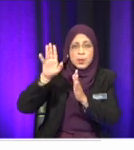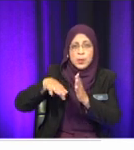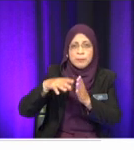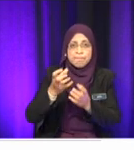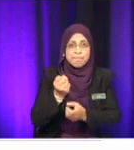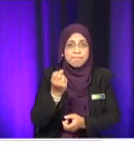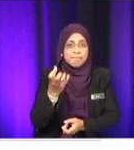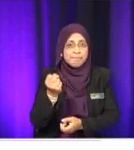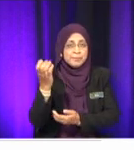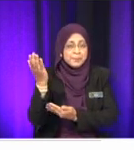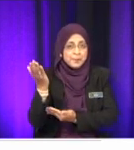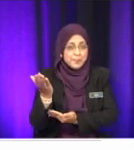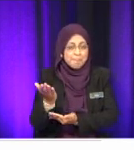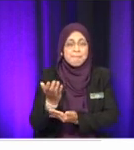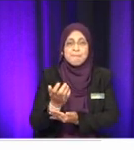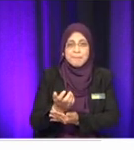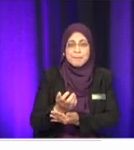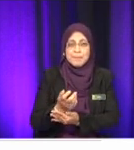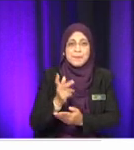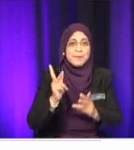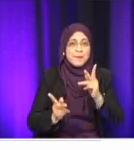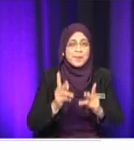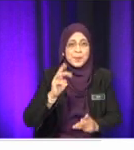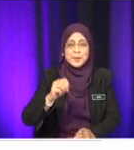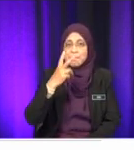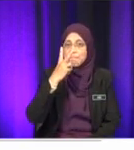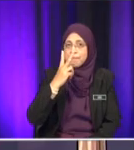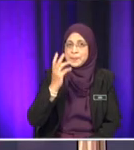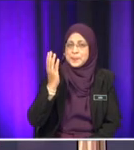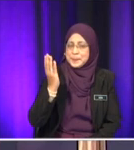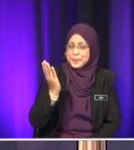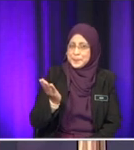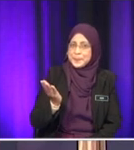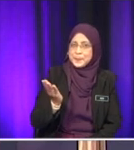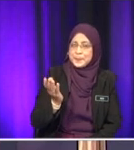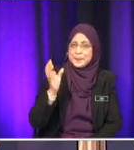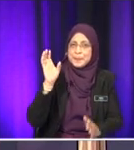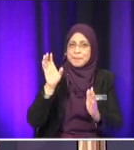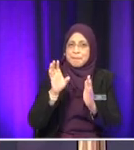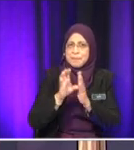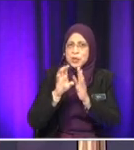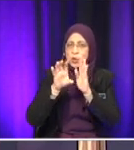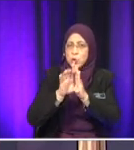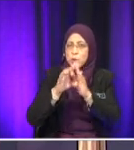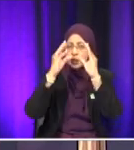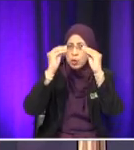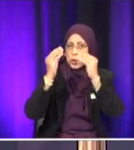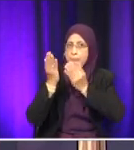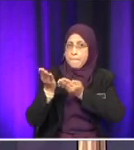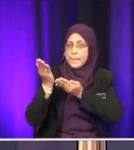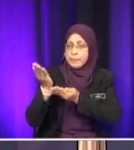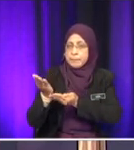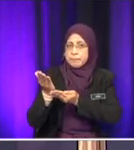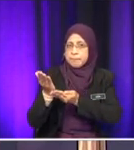Oke kalau dapat lihat Oke dalam gambar dengan saya berikan ini untuk